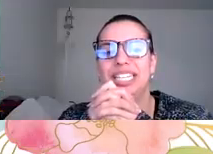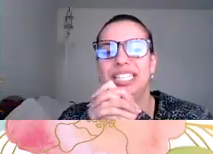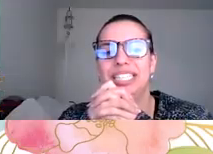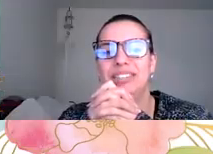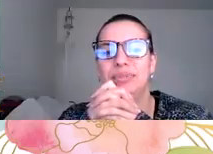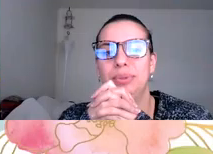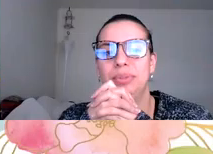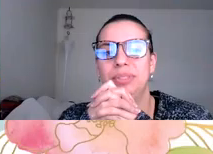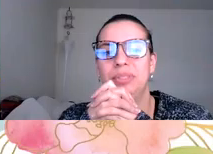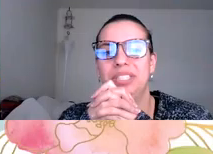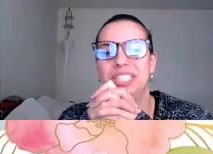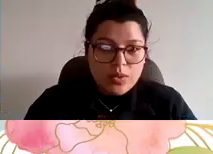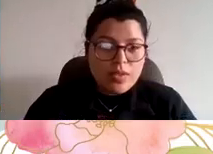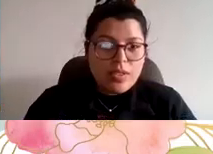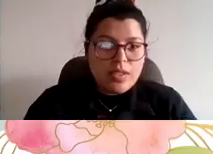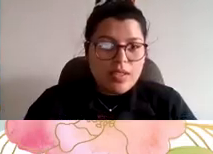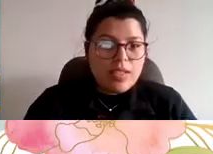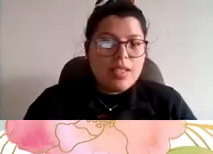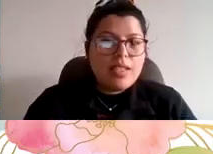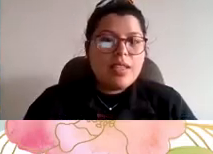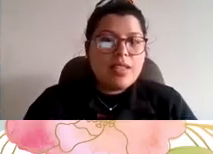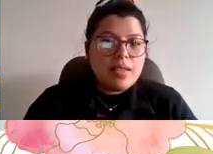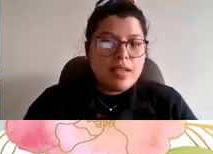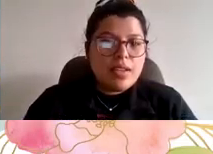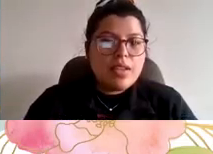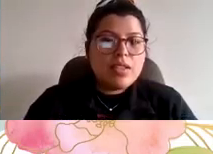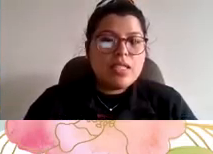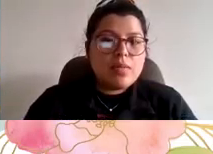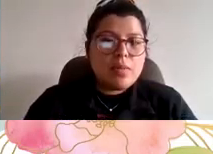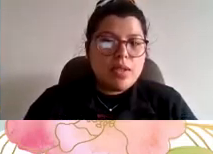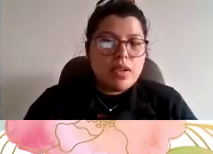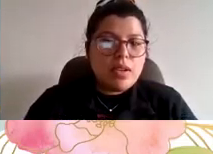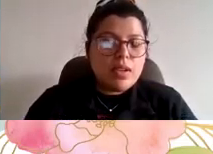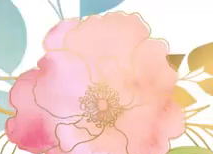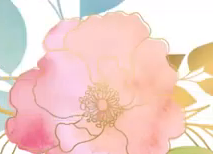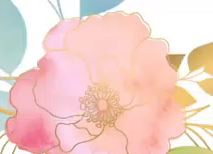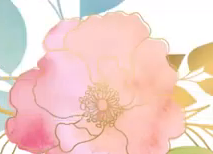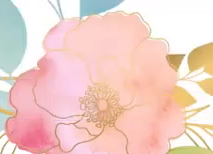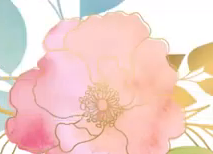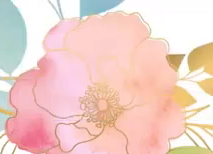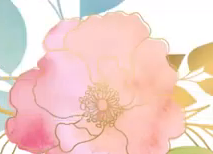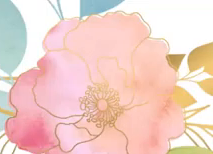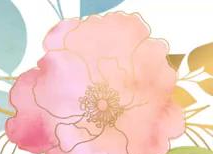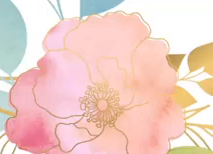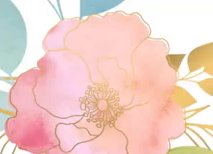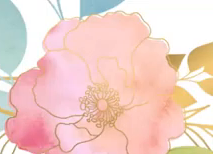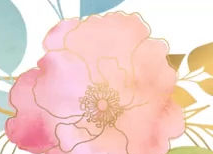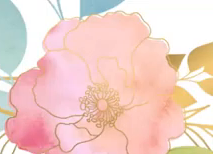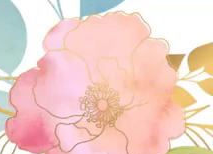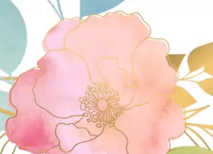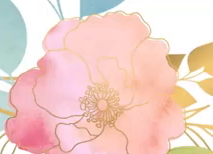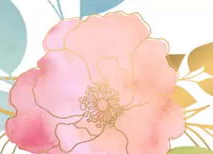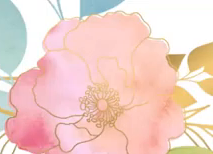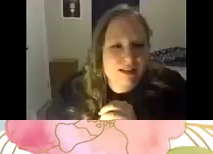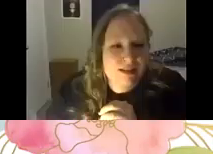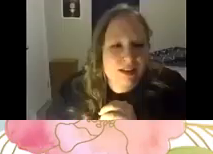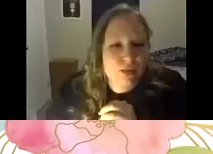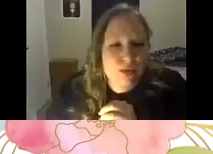тебя зовут? Okay. And меня зовут?